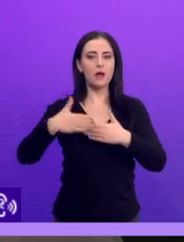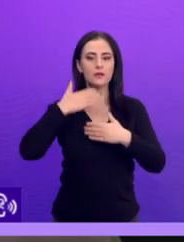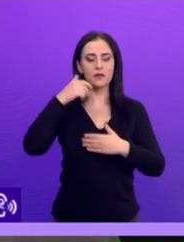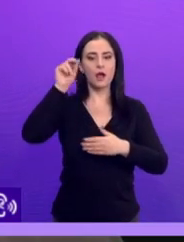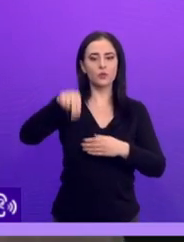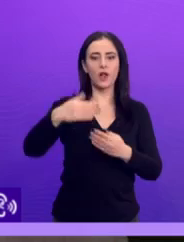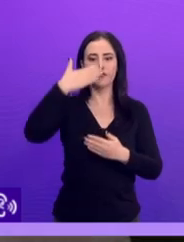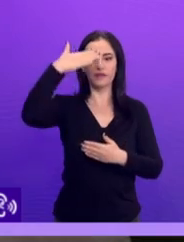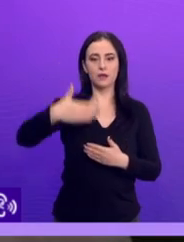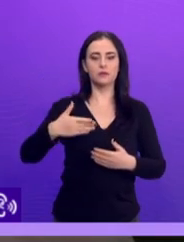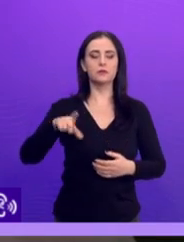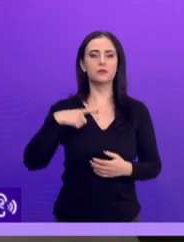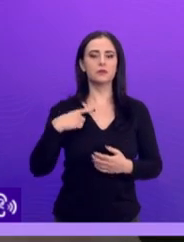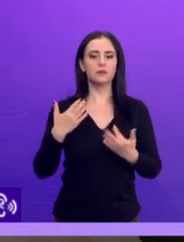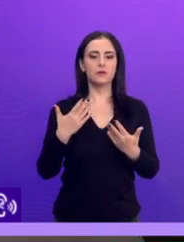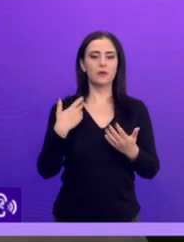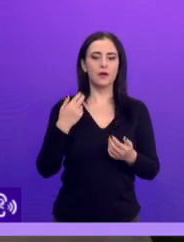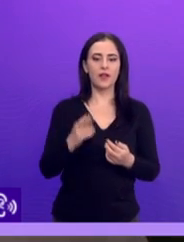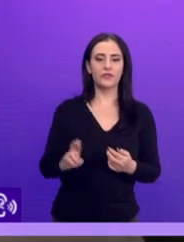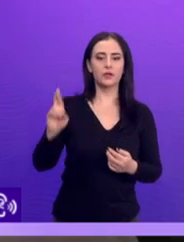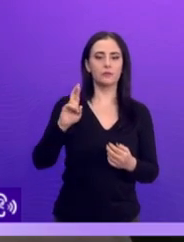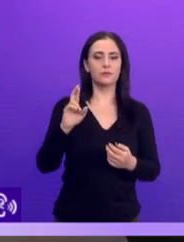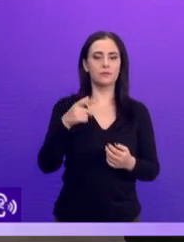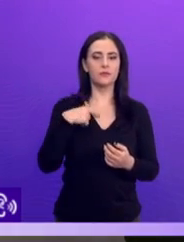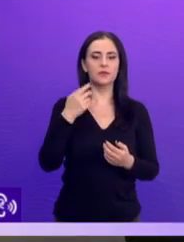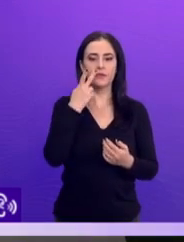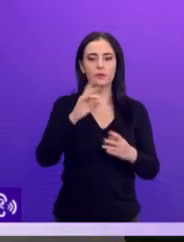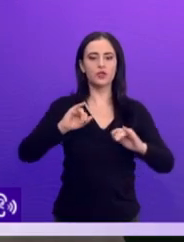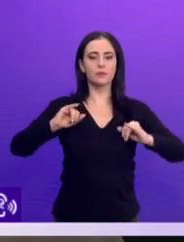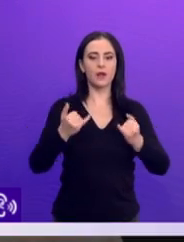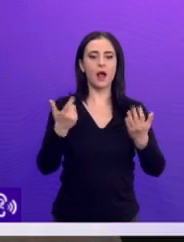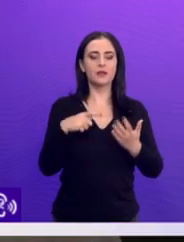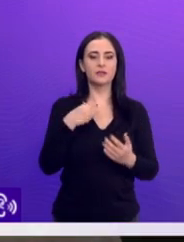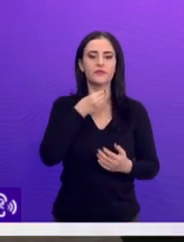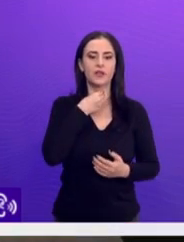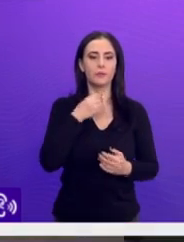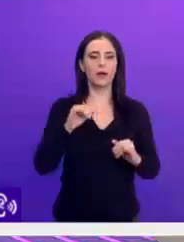cumva să venim încoace că e posibil să fie printre victimele respective.